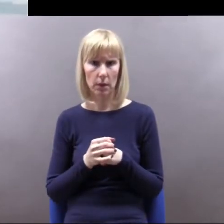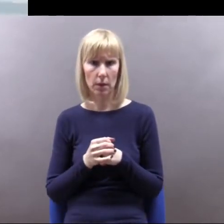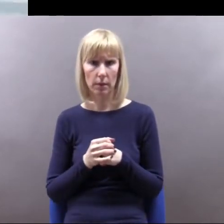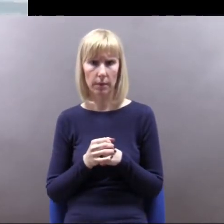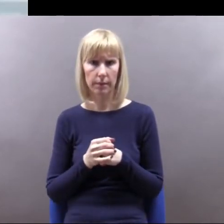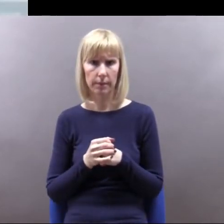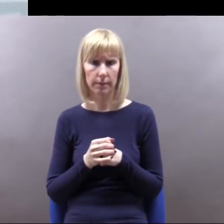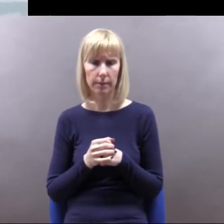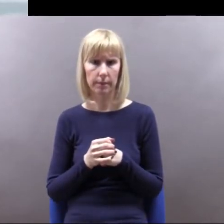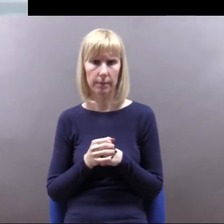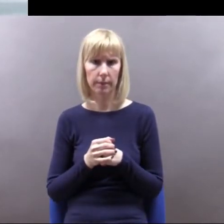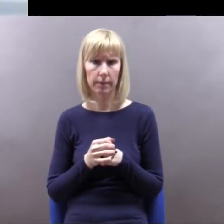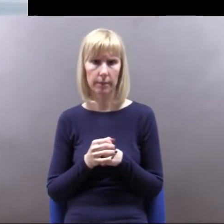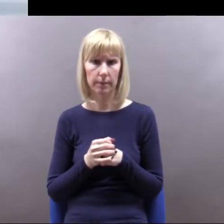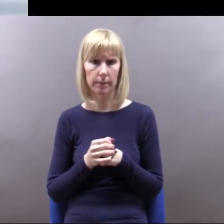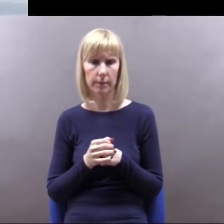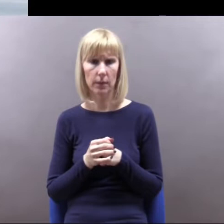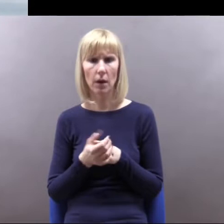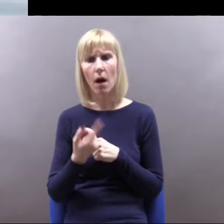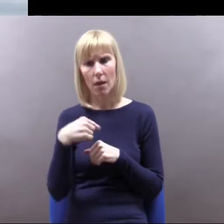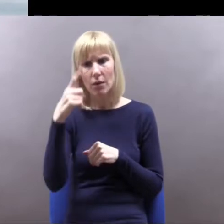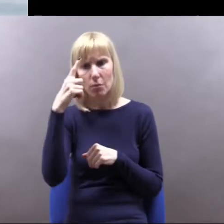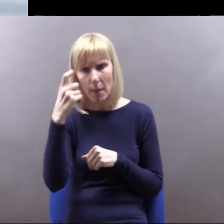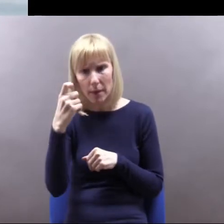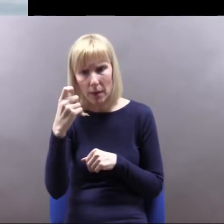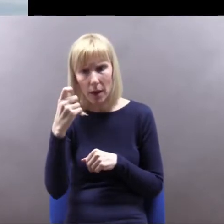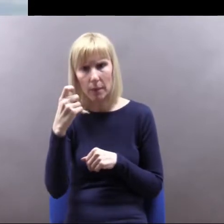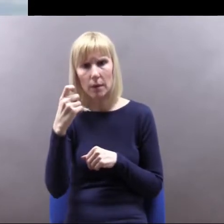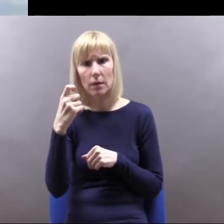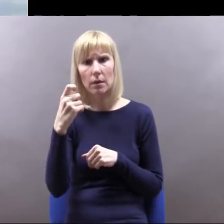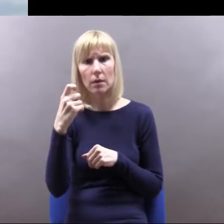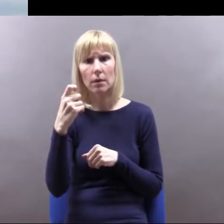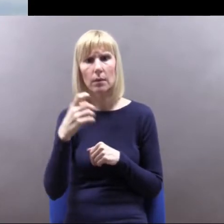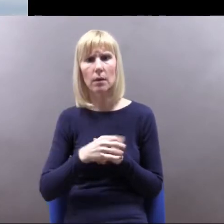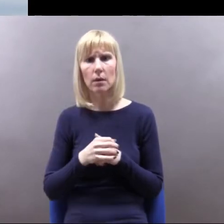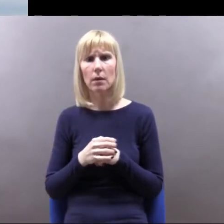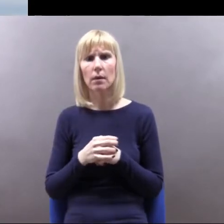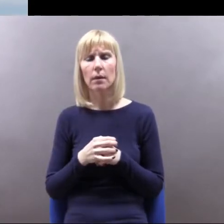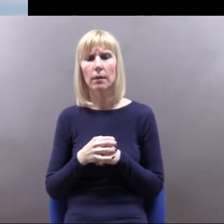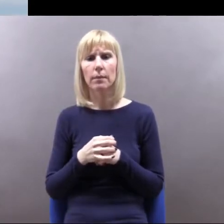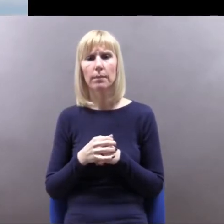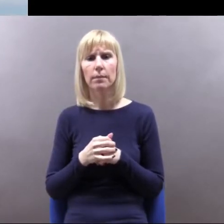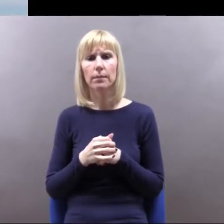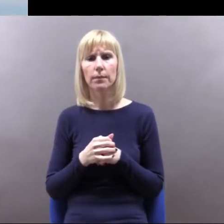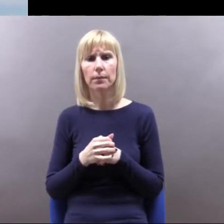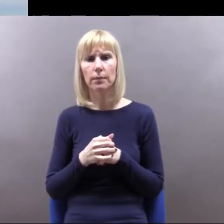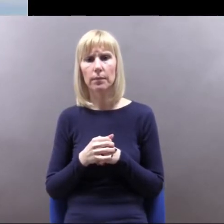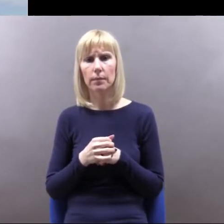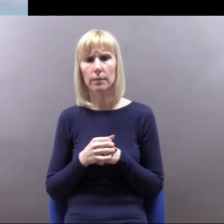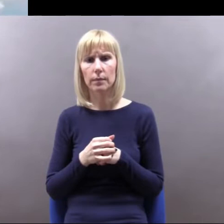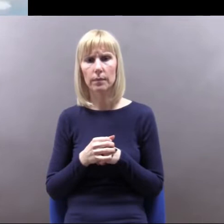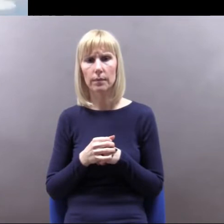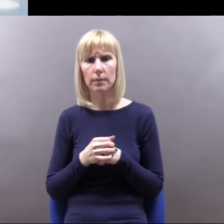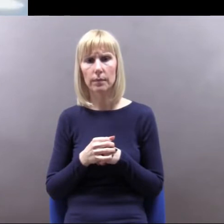tych filmach tak z tej drugiej strony niekorzystnej, ale no proszę, to jest takie